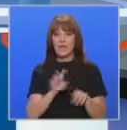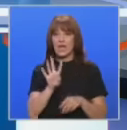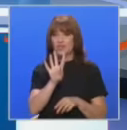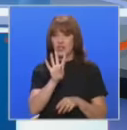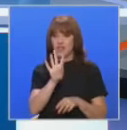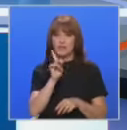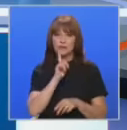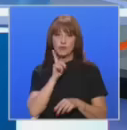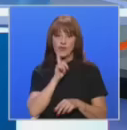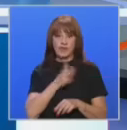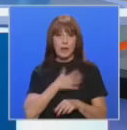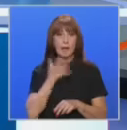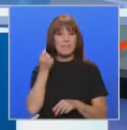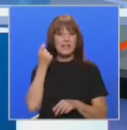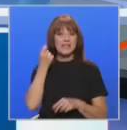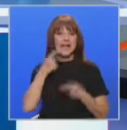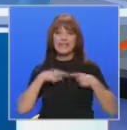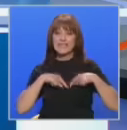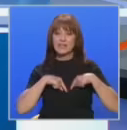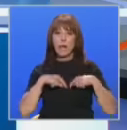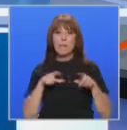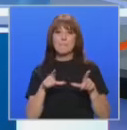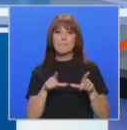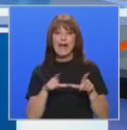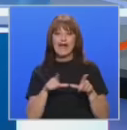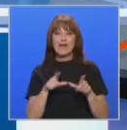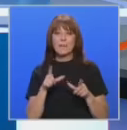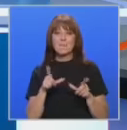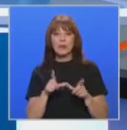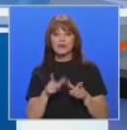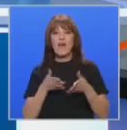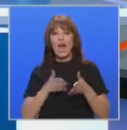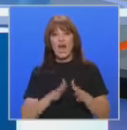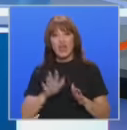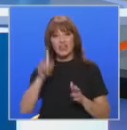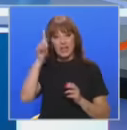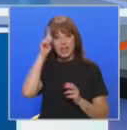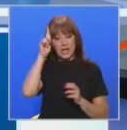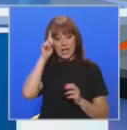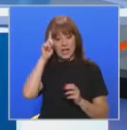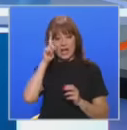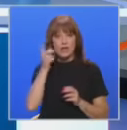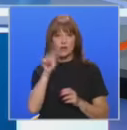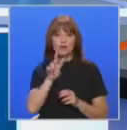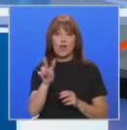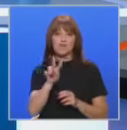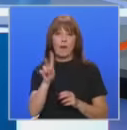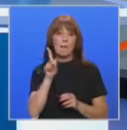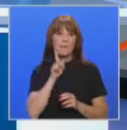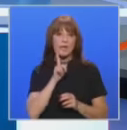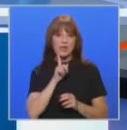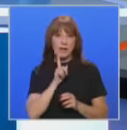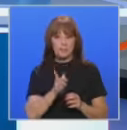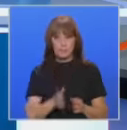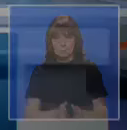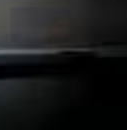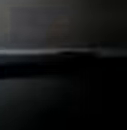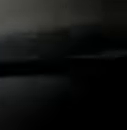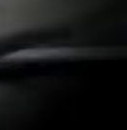загинаха. Председателката на съда в Царево Мария Москова и дъщеря и Даниела Йорданова, както и още двама мъже.